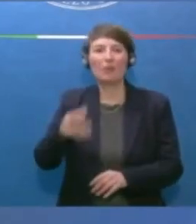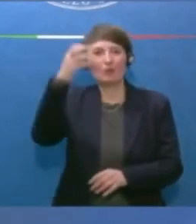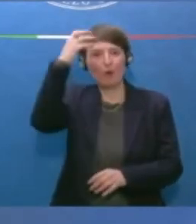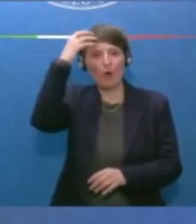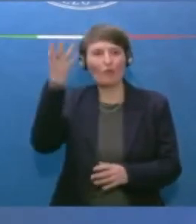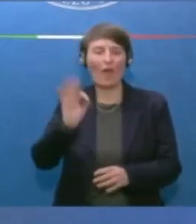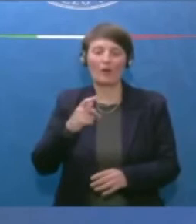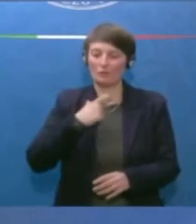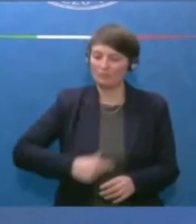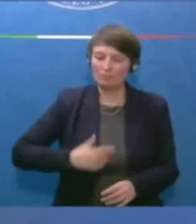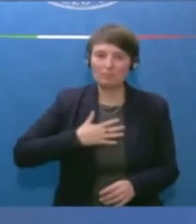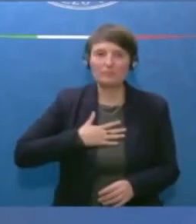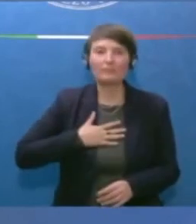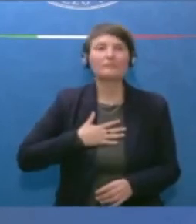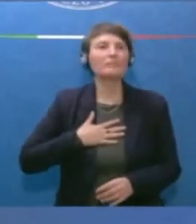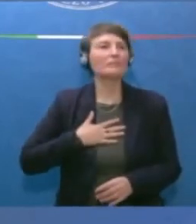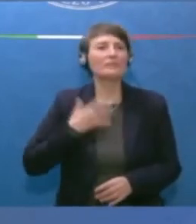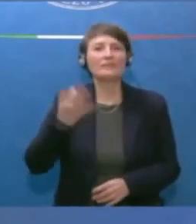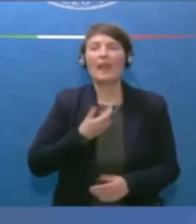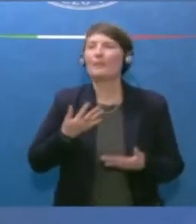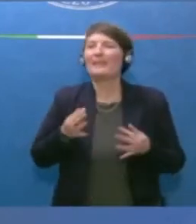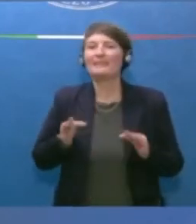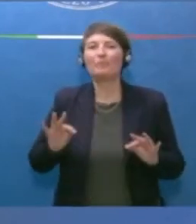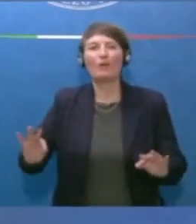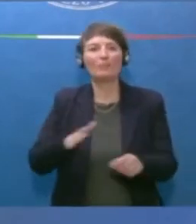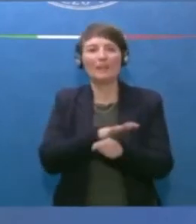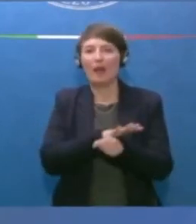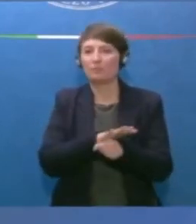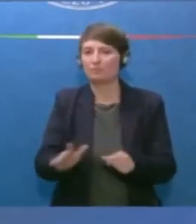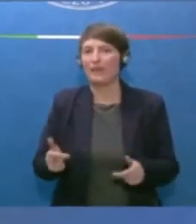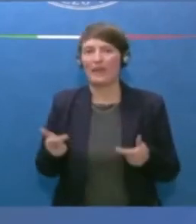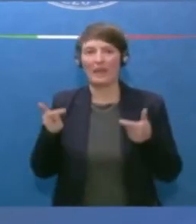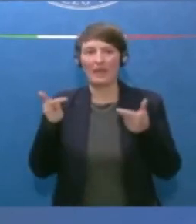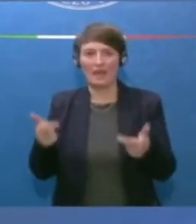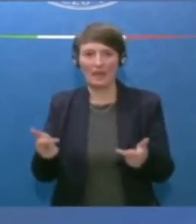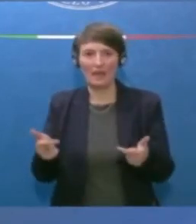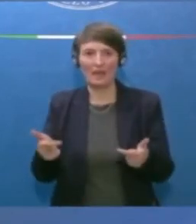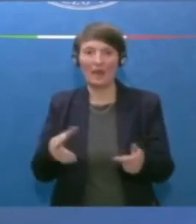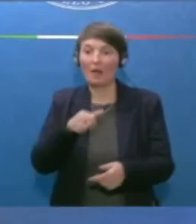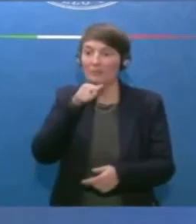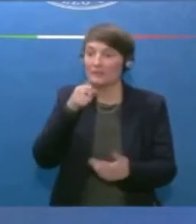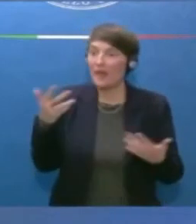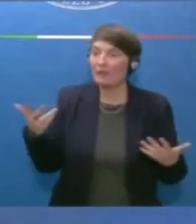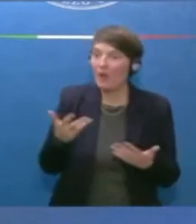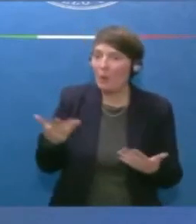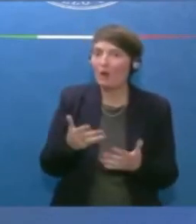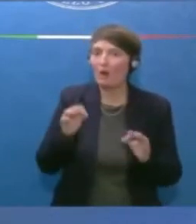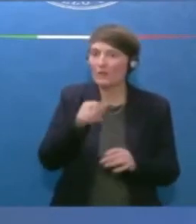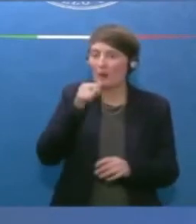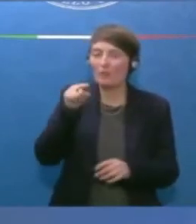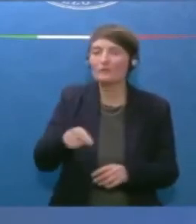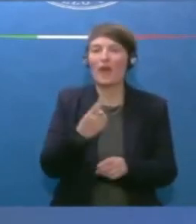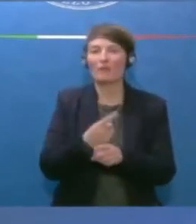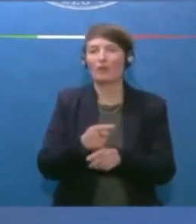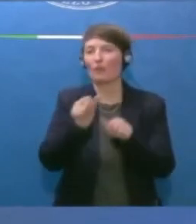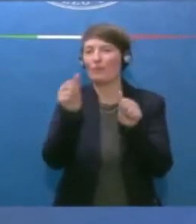stesso abbiamo sempre offerto tutta la disponibilità necessaria se necessario rivedremo certe forme di colloquio di dialogo